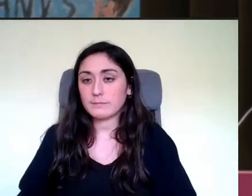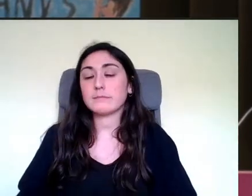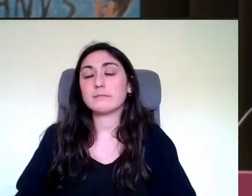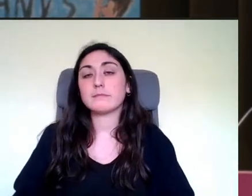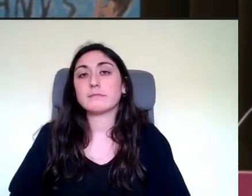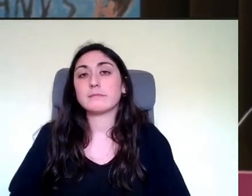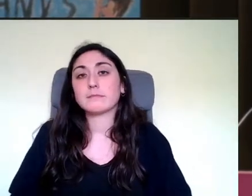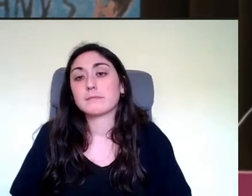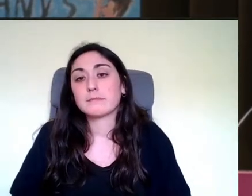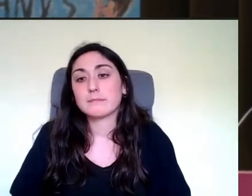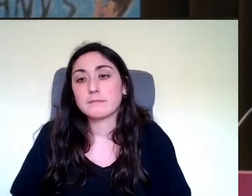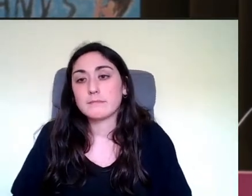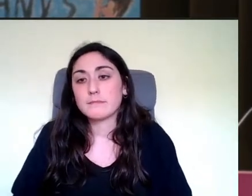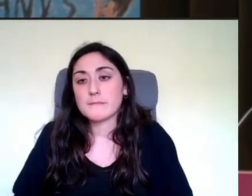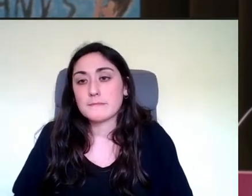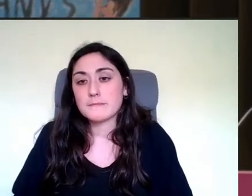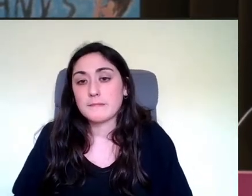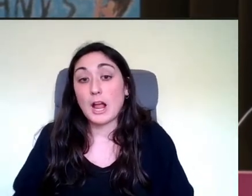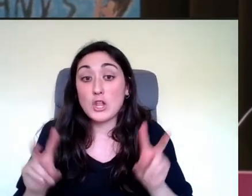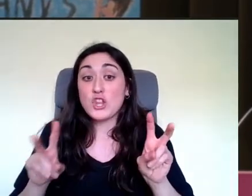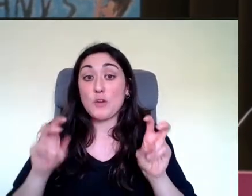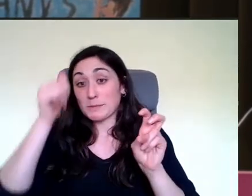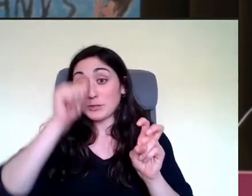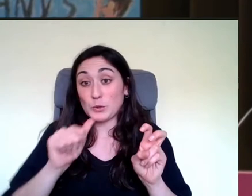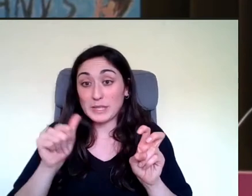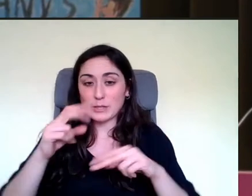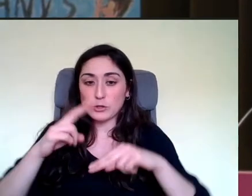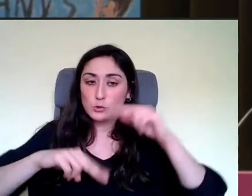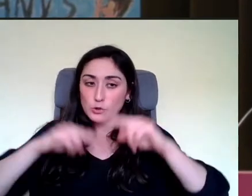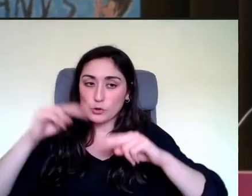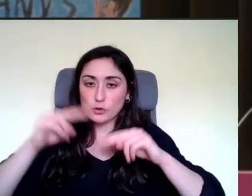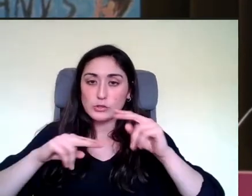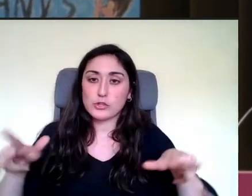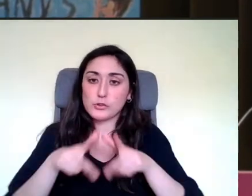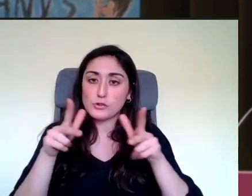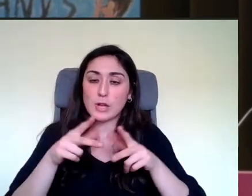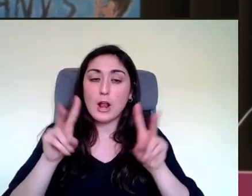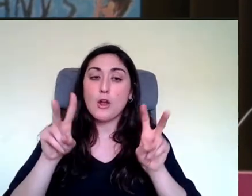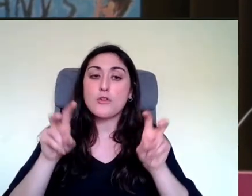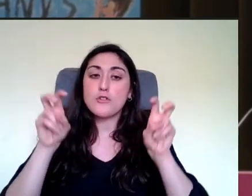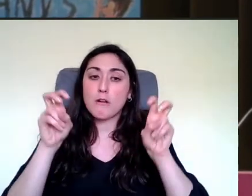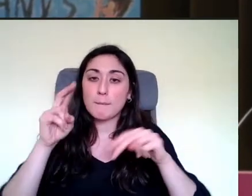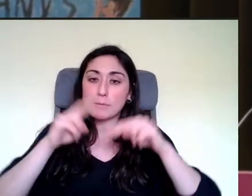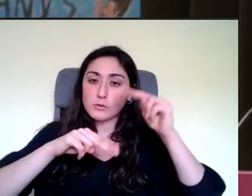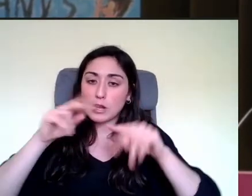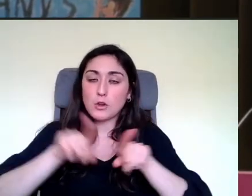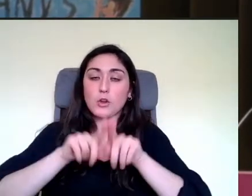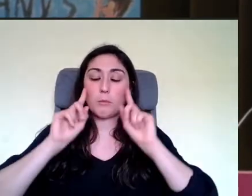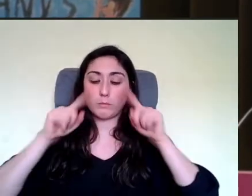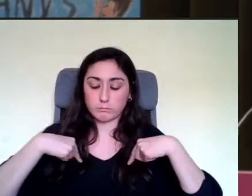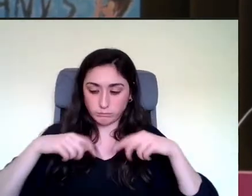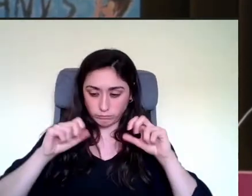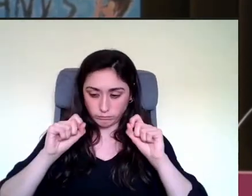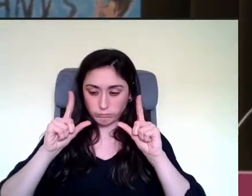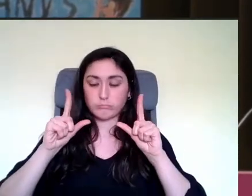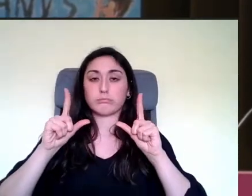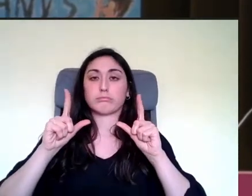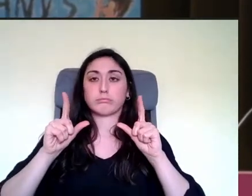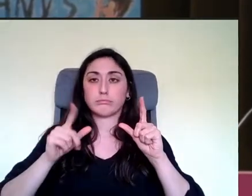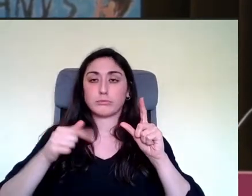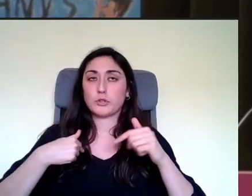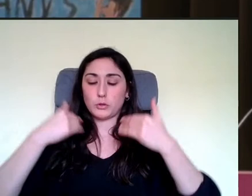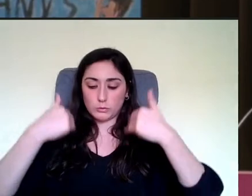Les noves masculinitats, la construcció social de les noves masculinitats passa per aquí: prendre consciència d'on som per poder evolucionar